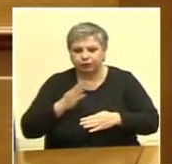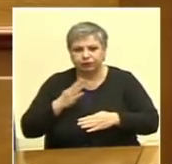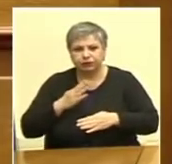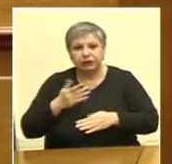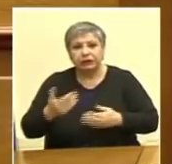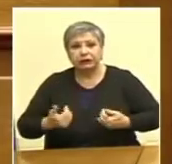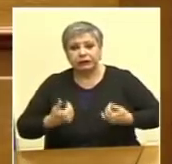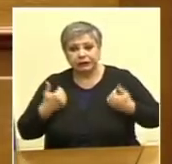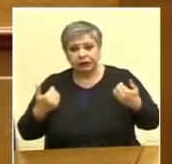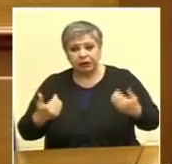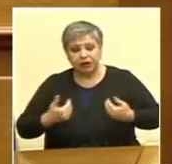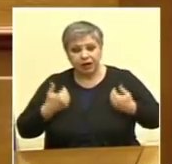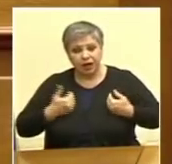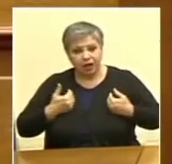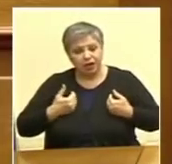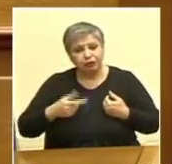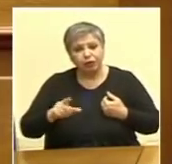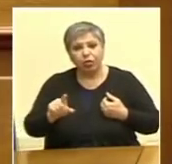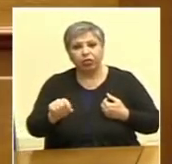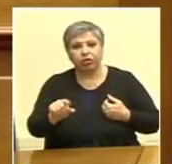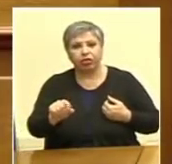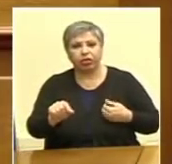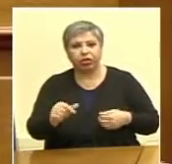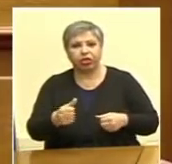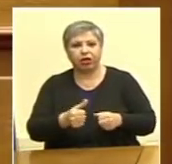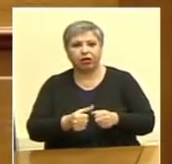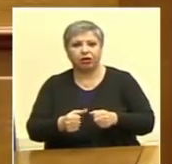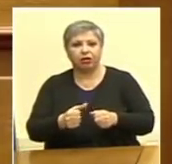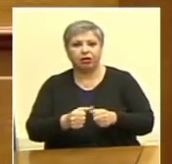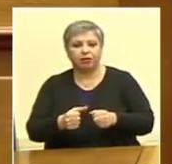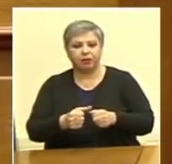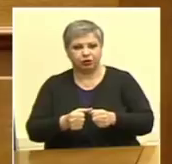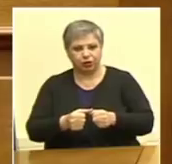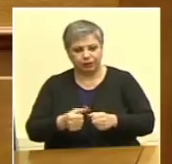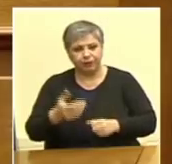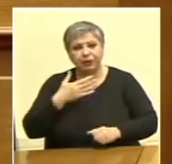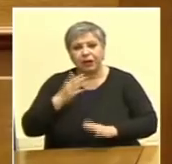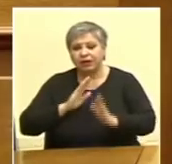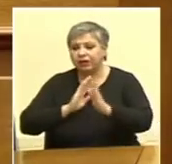Και θέλω σε αυτό το σημείο, κύριε Μητσοτάκη, να σας πω κάτι.